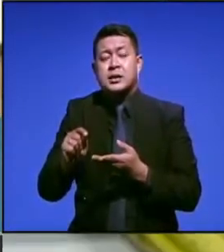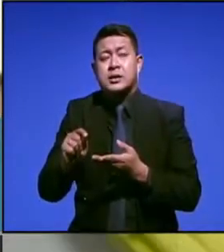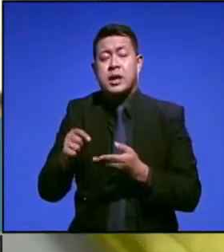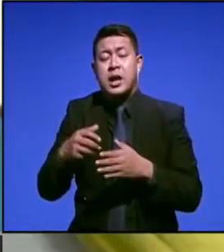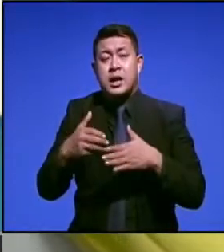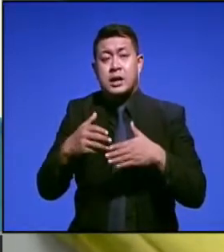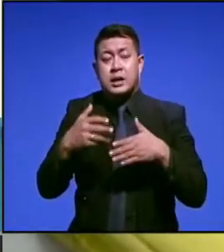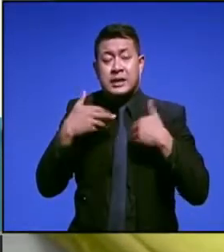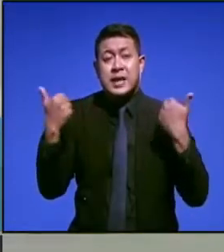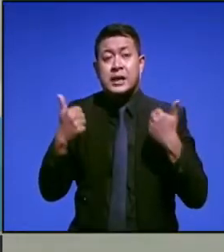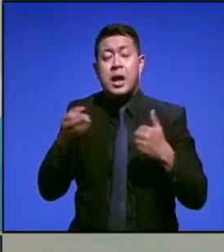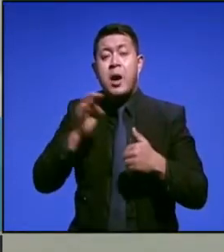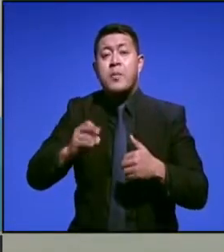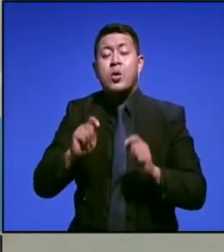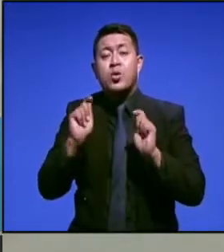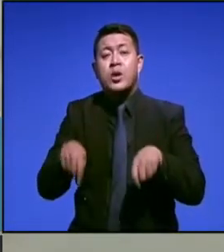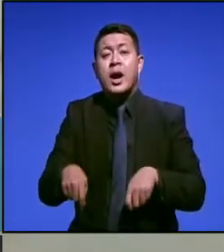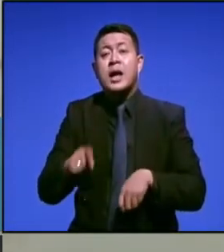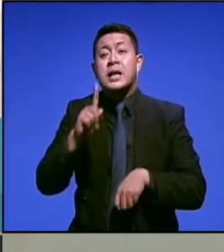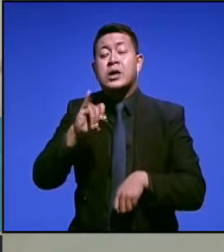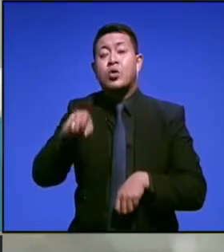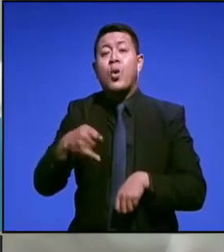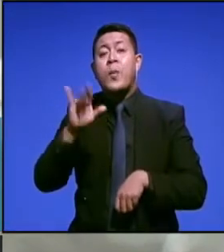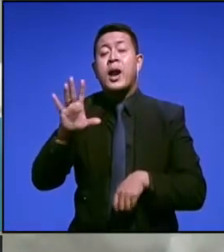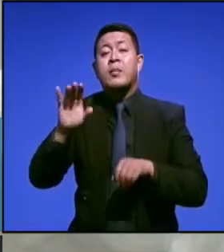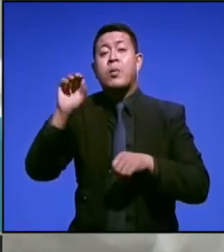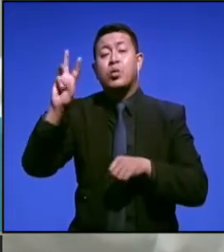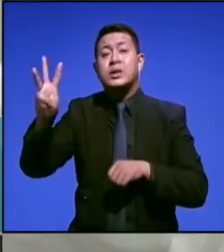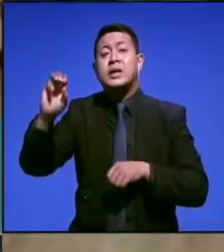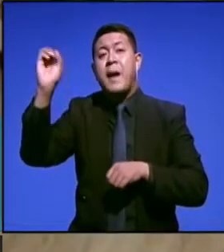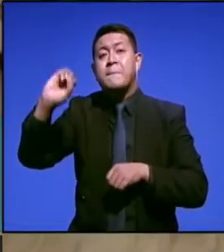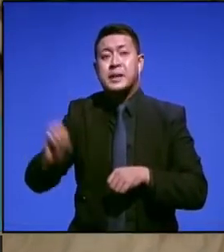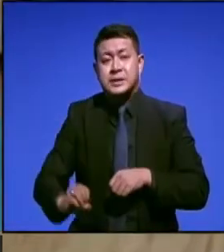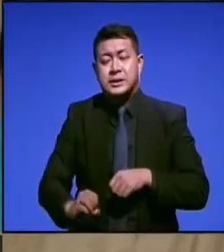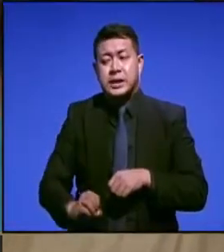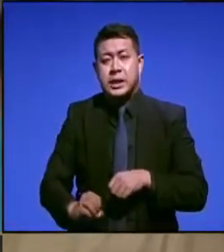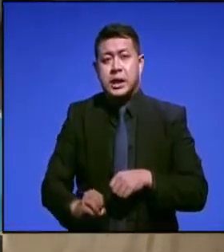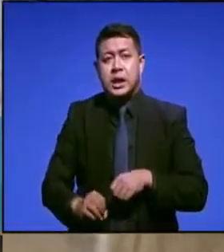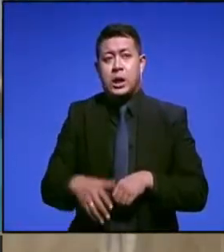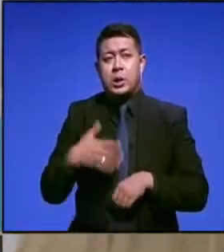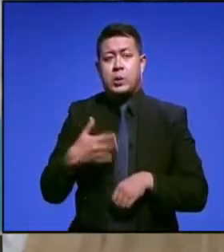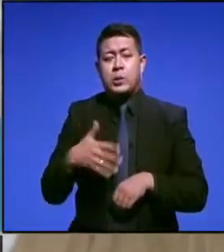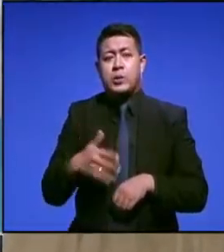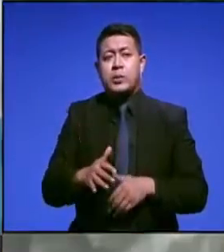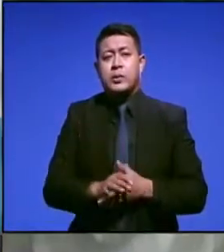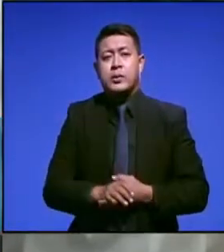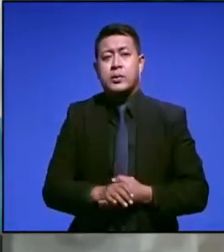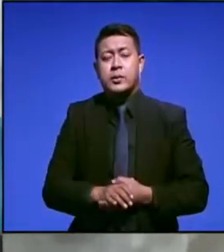Agus Putranto baru menggunakan 1,53% saja. Tim Liputan Trans7.